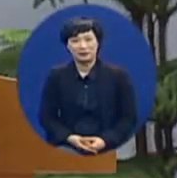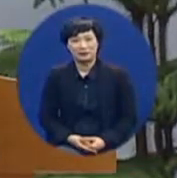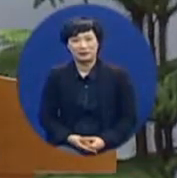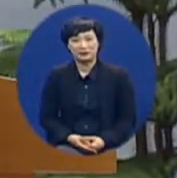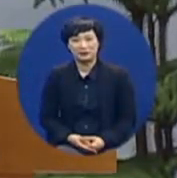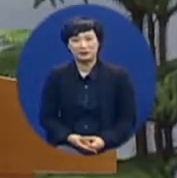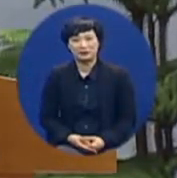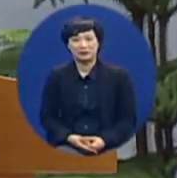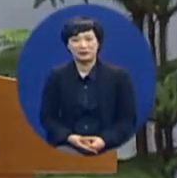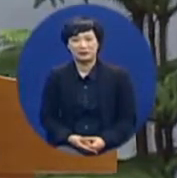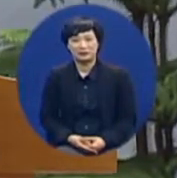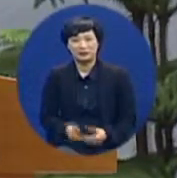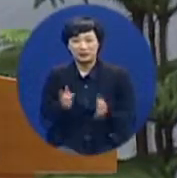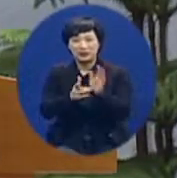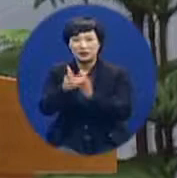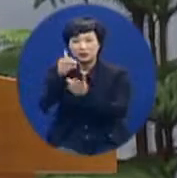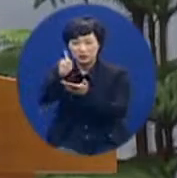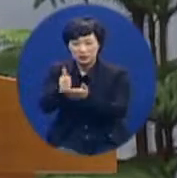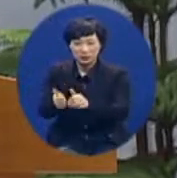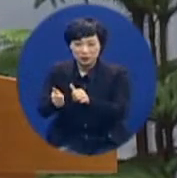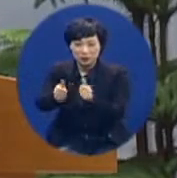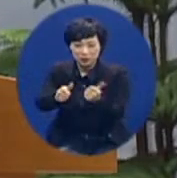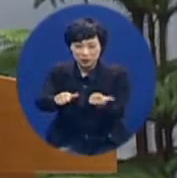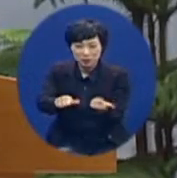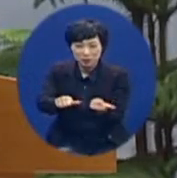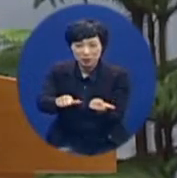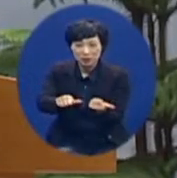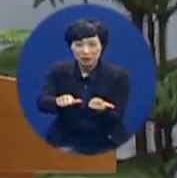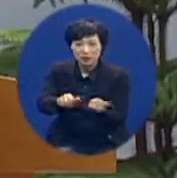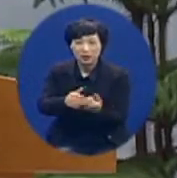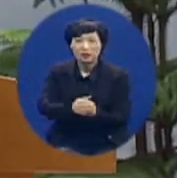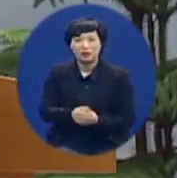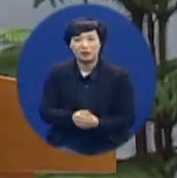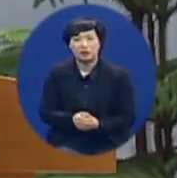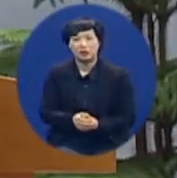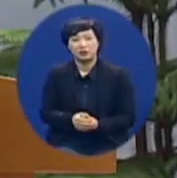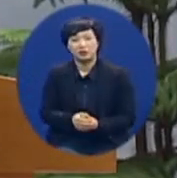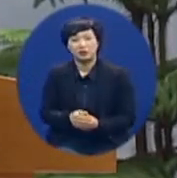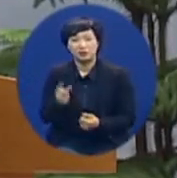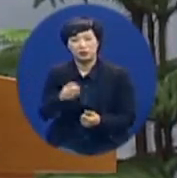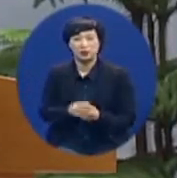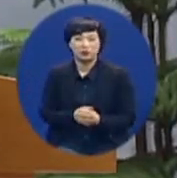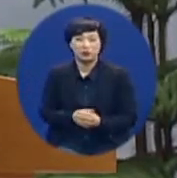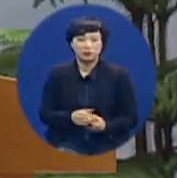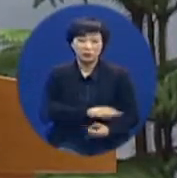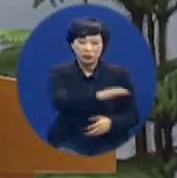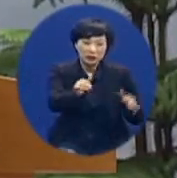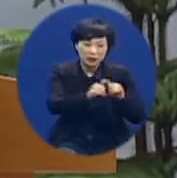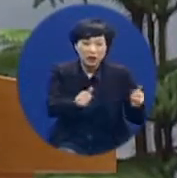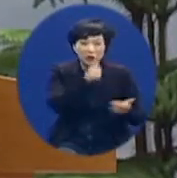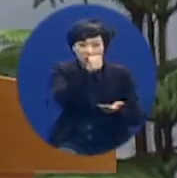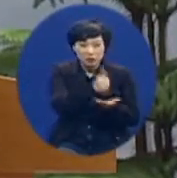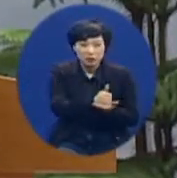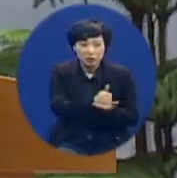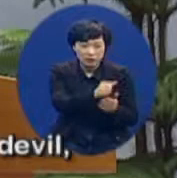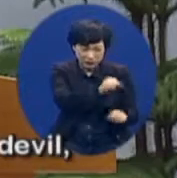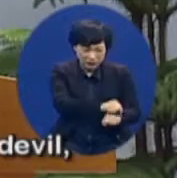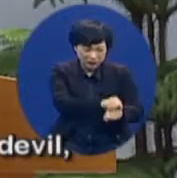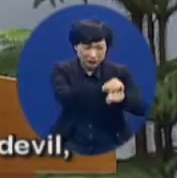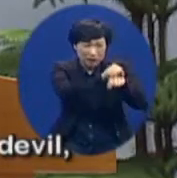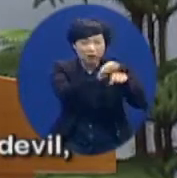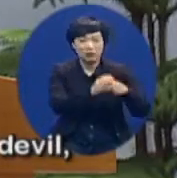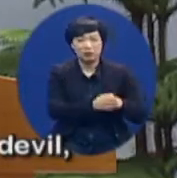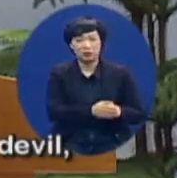예수가 왜 죄의 죄를 도하고 죄의 죄를 쌓고 죄의